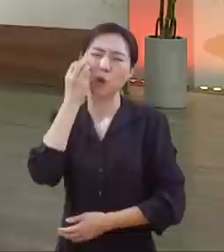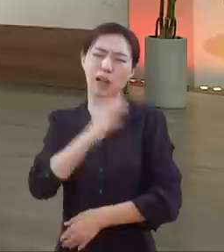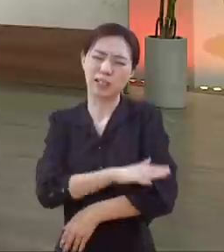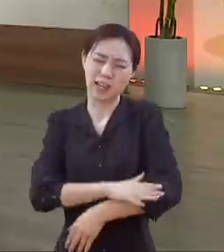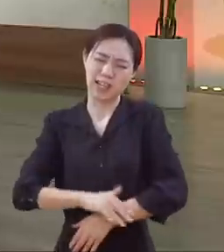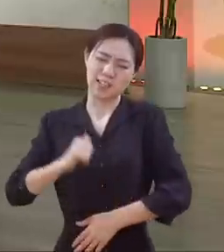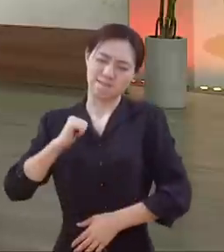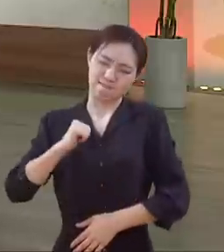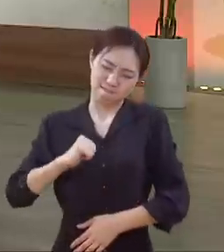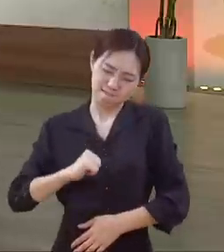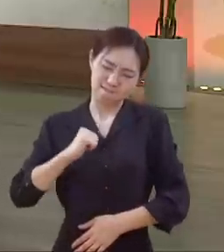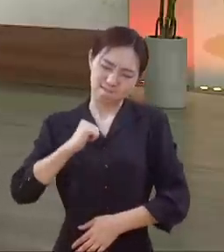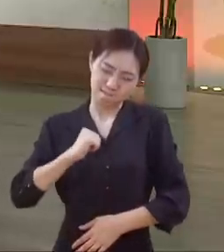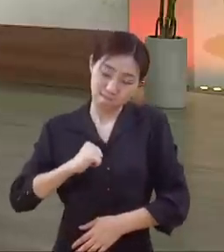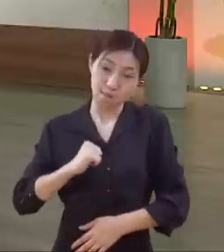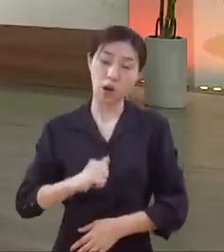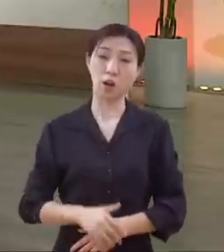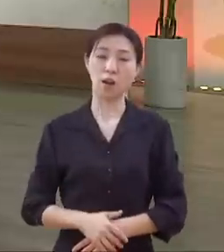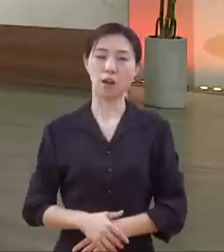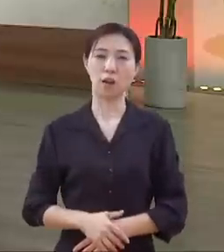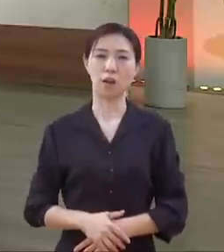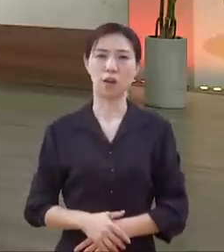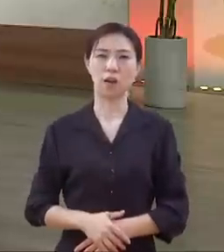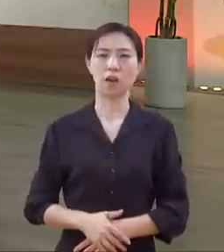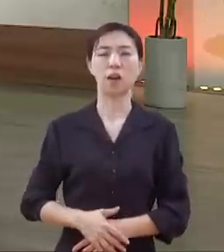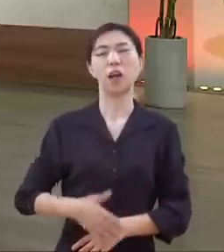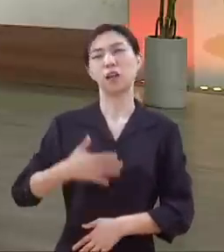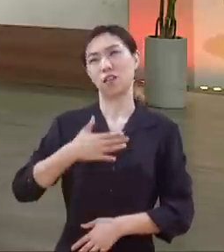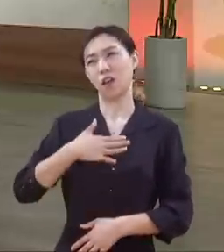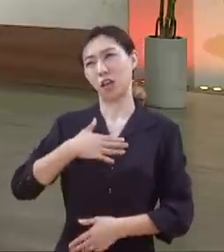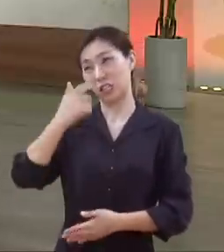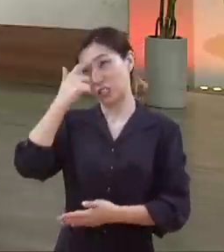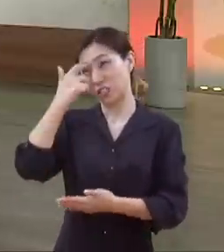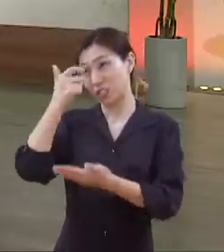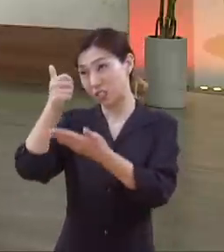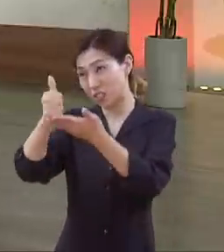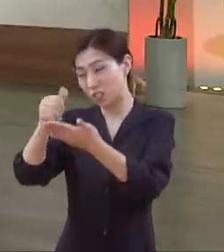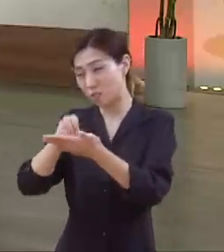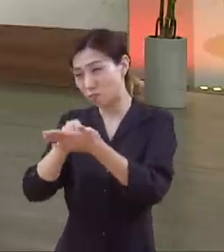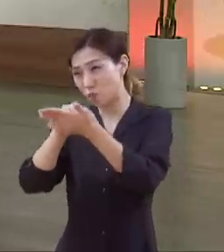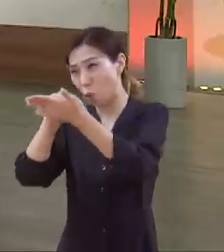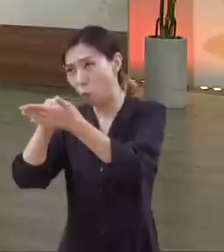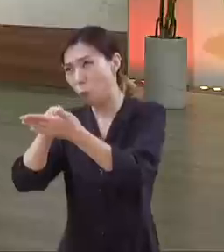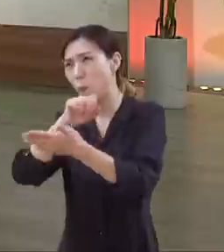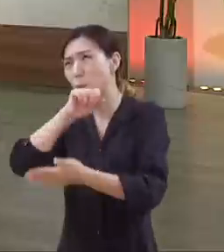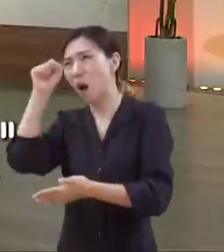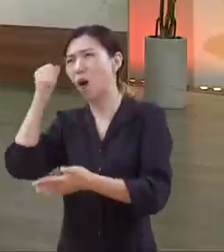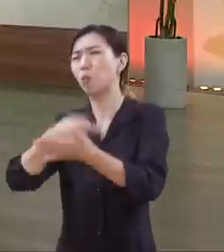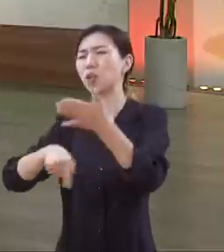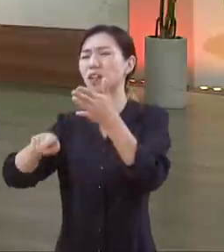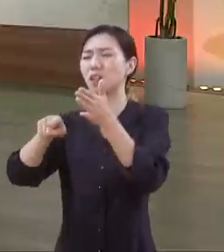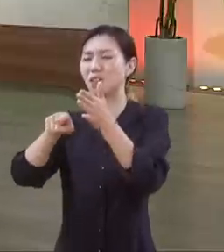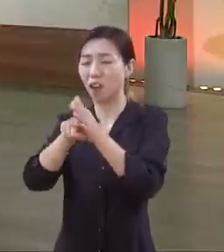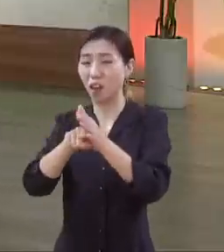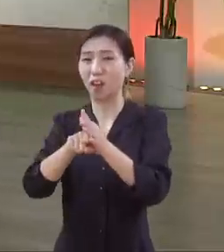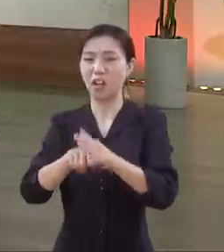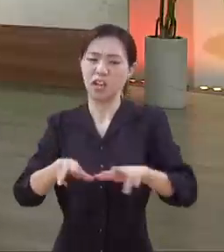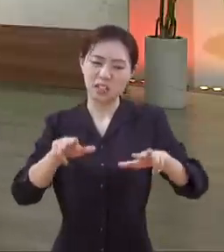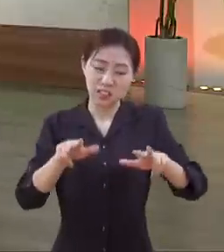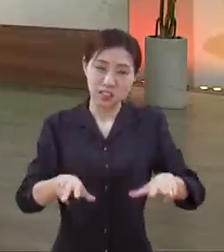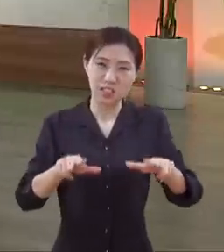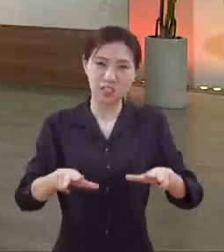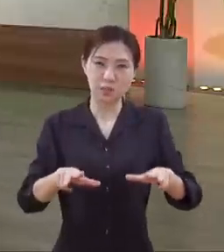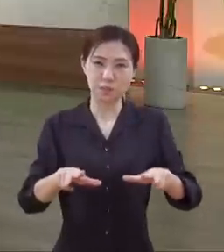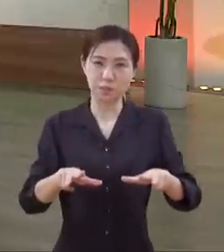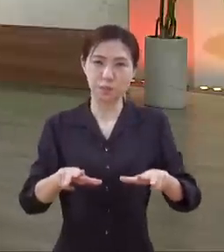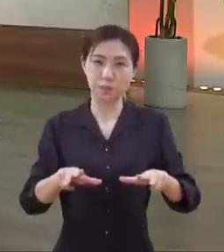무사히 승려 개를 받을 수 있도록 무사히 정식 승려가 될 수 있도록이 행자 시절을